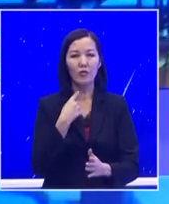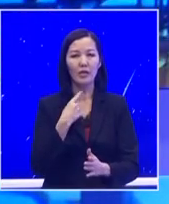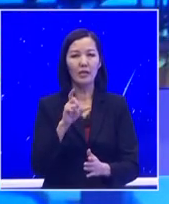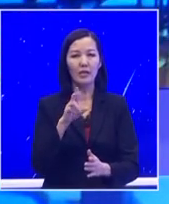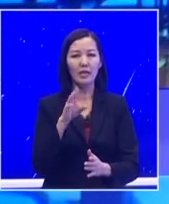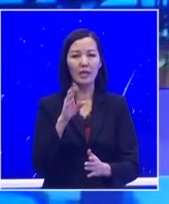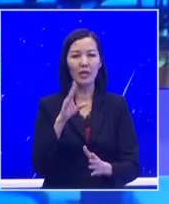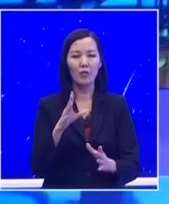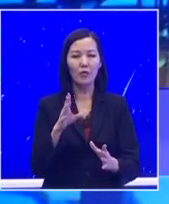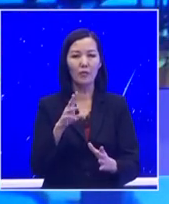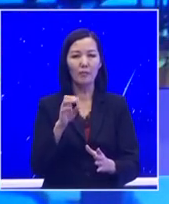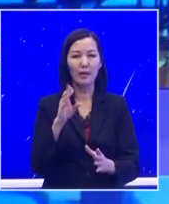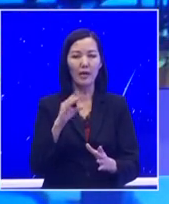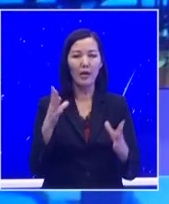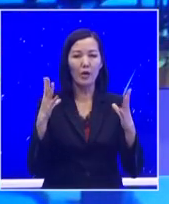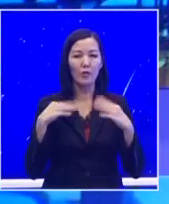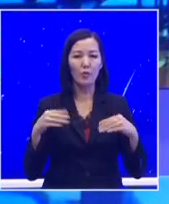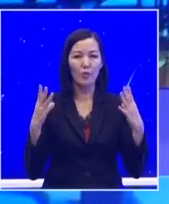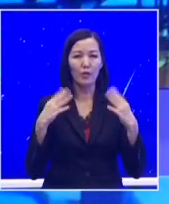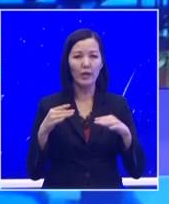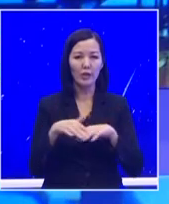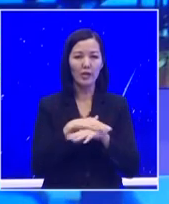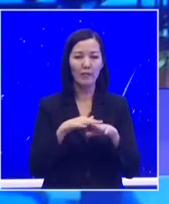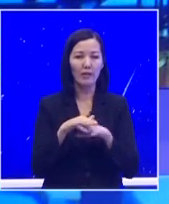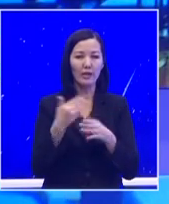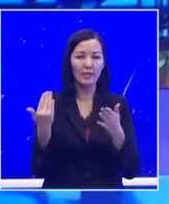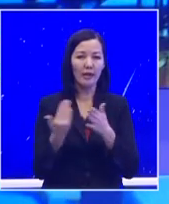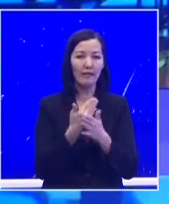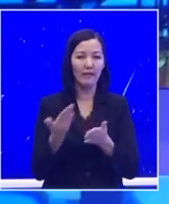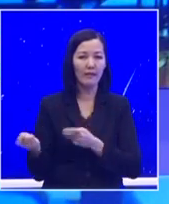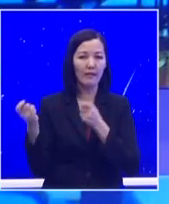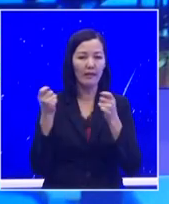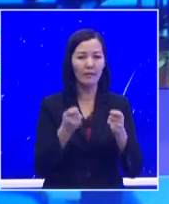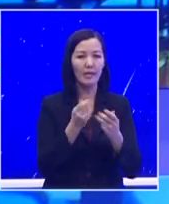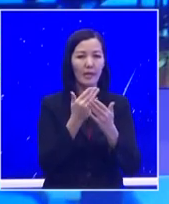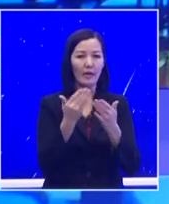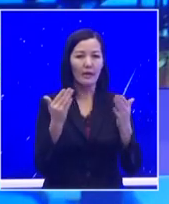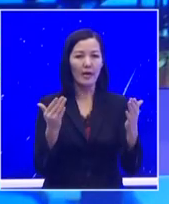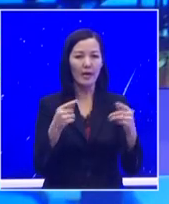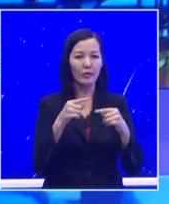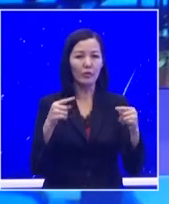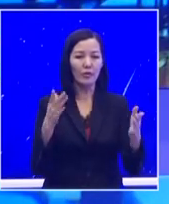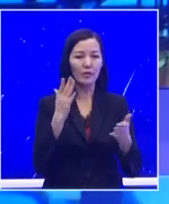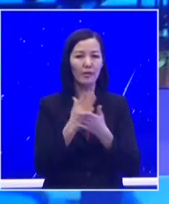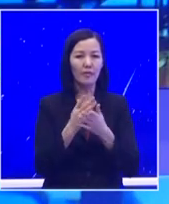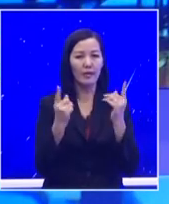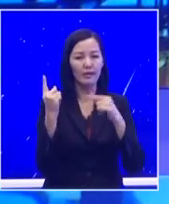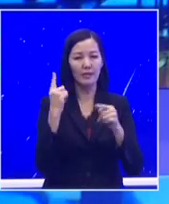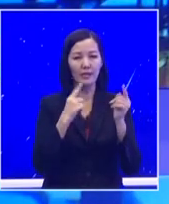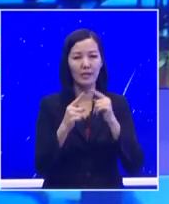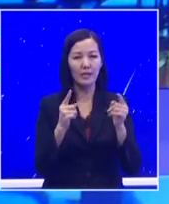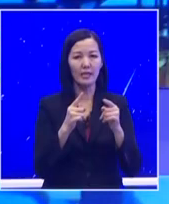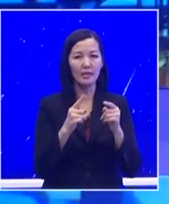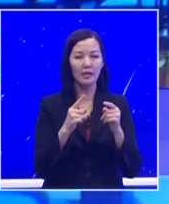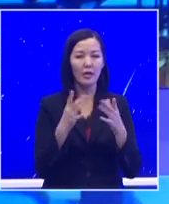Талдықорғанға эталон меха тондар жәрменкесі қайта оралды. Көрмеге ресейлік фабрика өнімдерінің түр-түрі қойылған. Дизайнерлердің